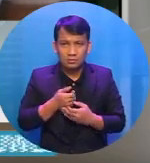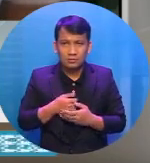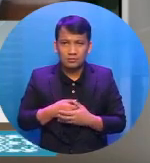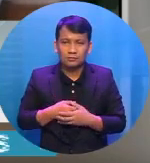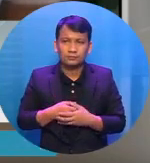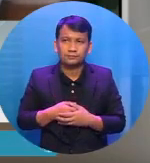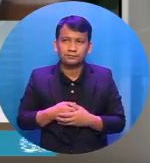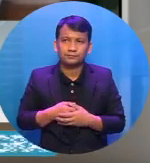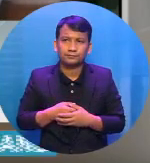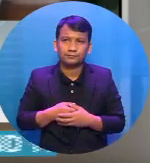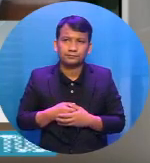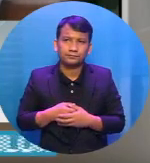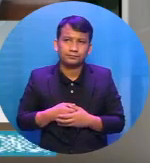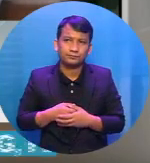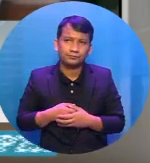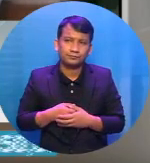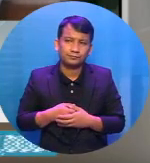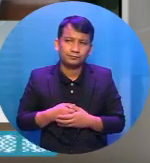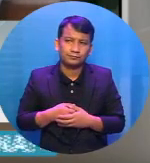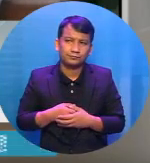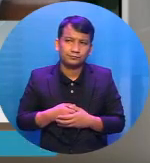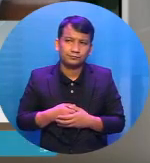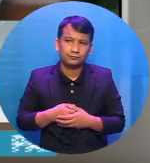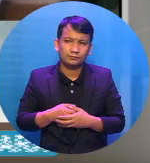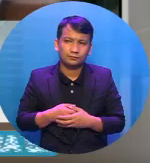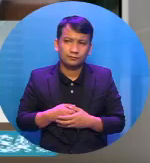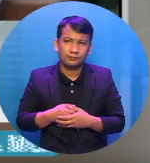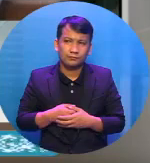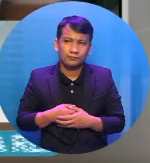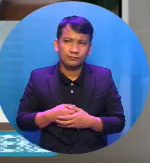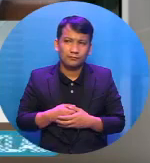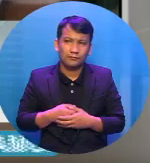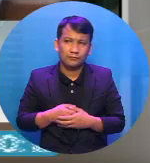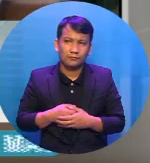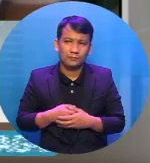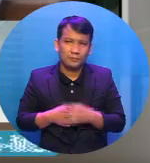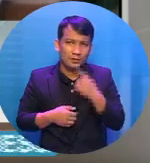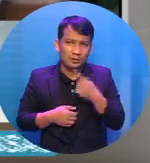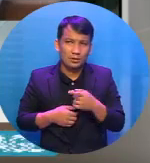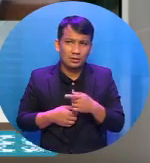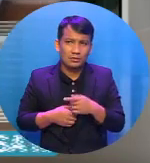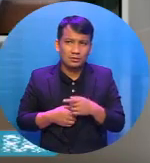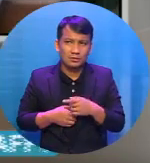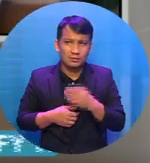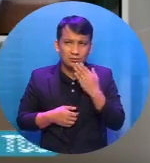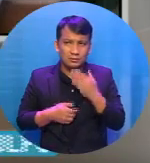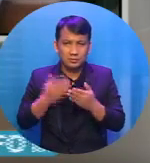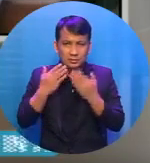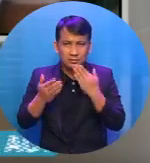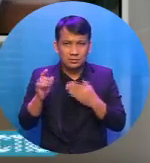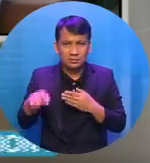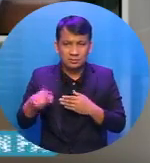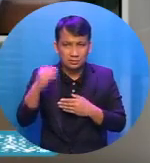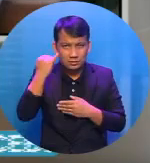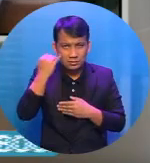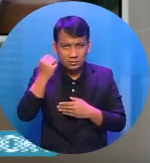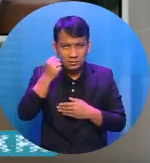interview. Yes assessment. Po. Okay, ma'am. Sige po, yes, madam. Po, kayo pong hanapin namin. Salamat po, madam. Thank you. Okay. Alias